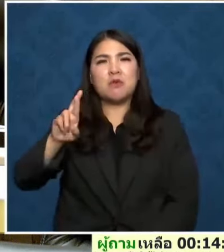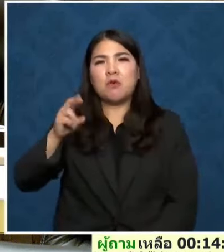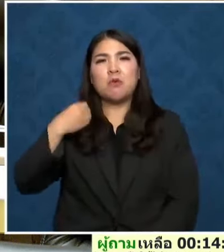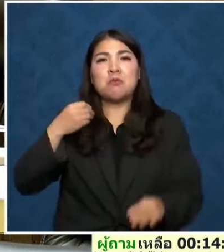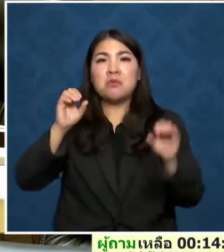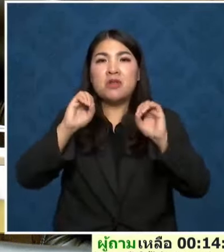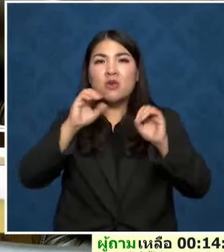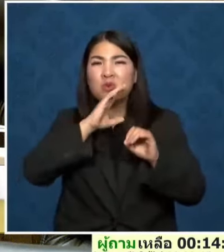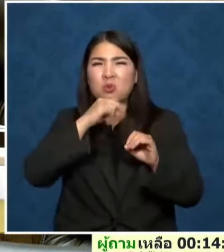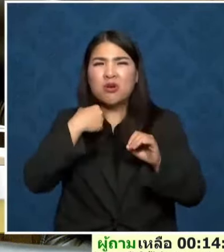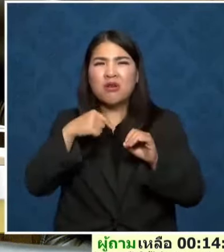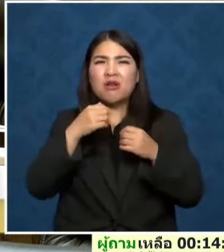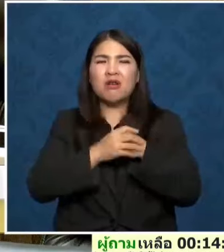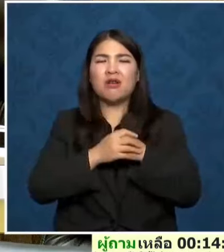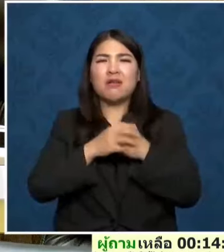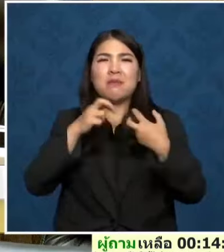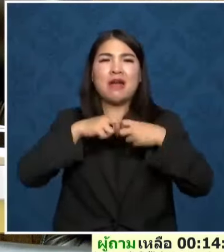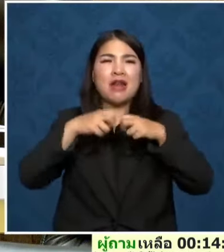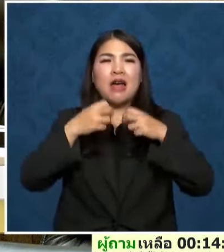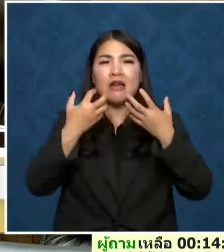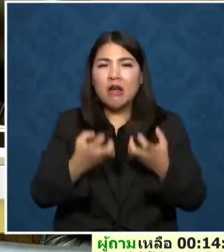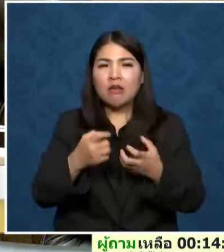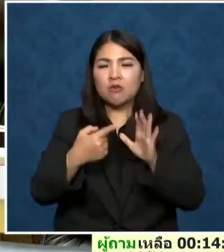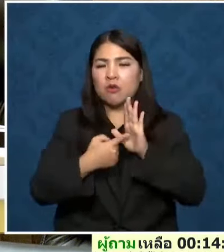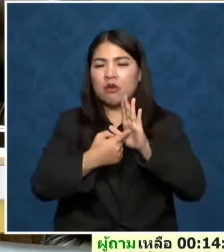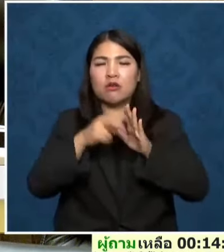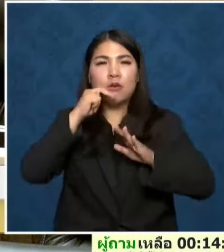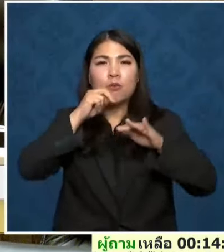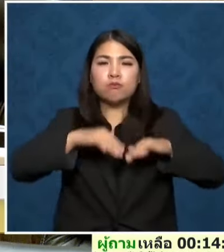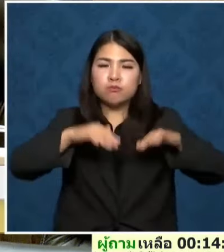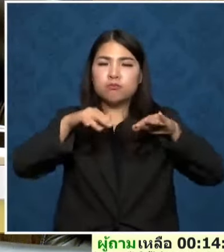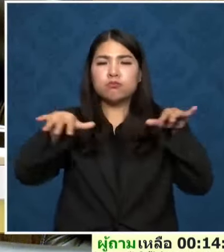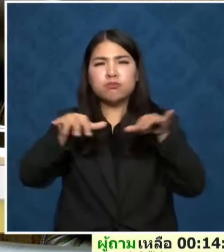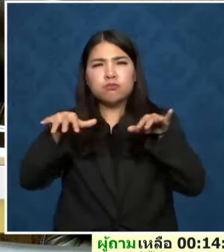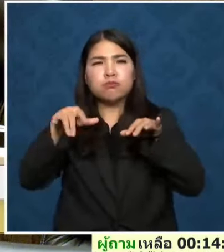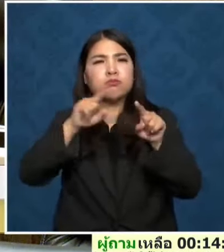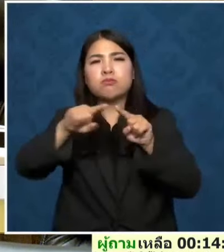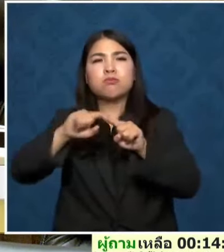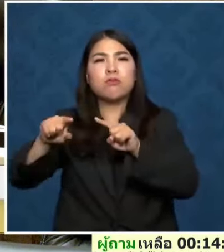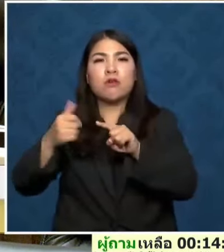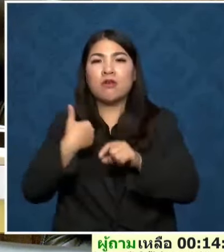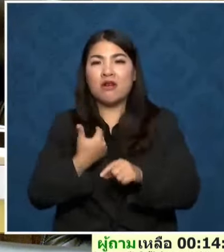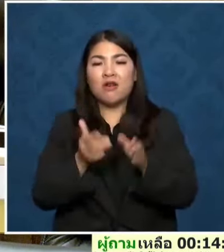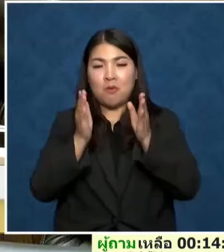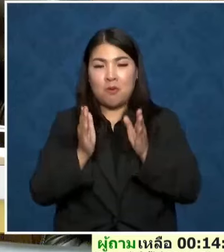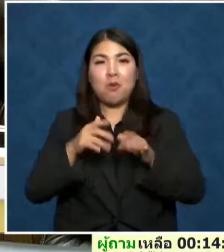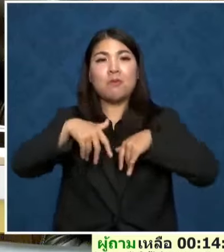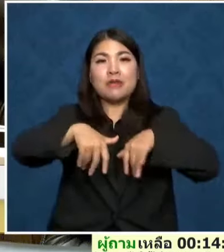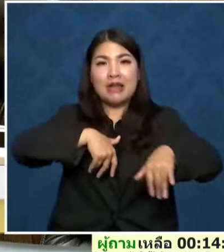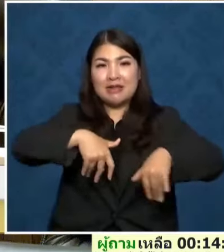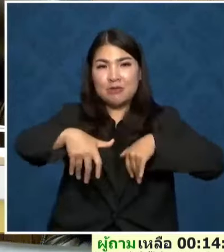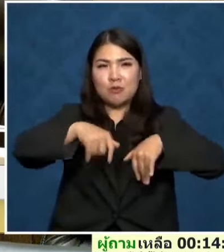ถ้าเกิดอื่นการวกฤิตไม่วานามถ้วมหรอเกิดพรษิบัตรต่ๆพี่น้องประชาชนที่ท้ายเส้นทางดงกล่าว